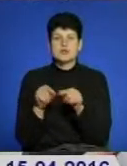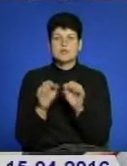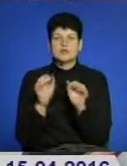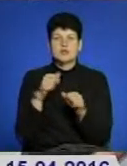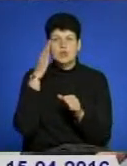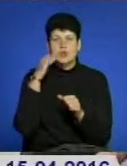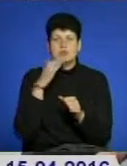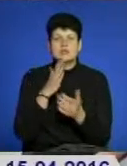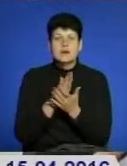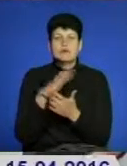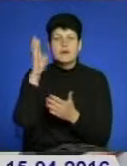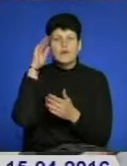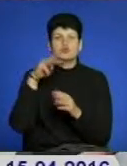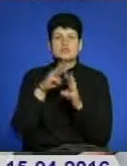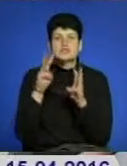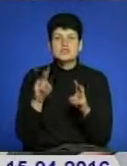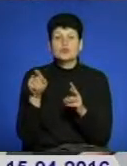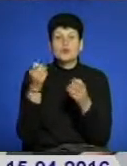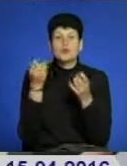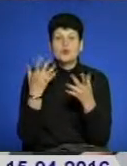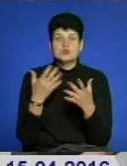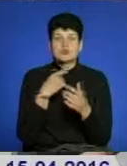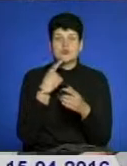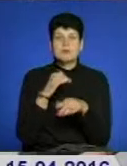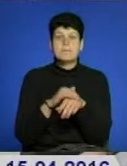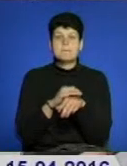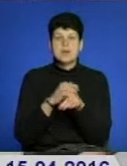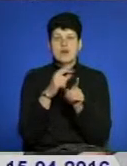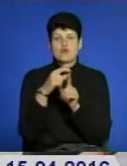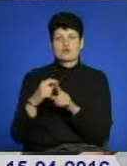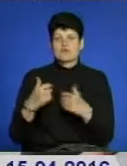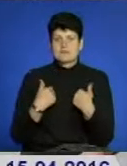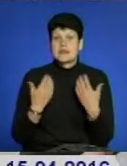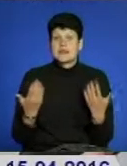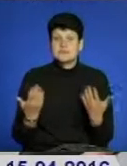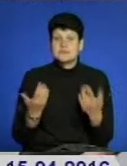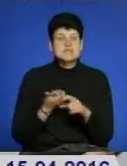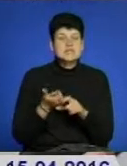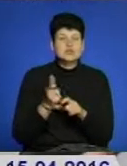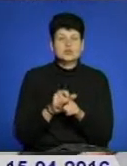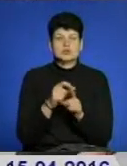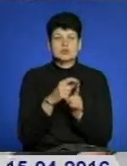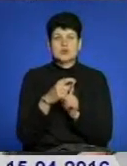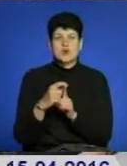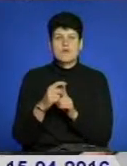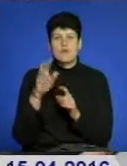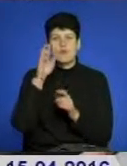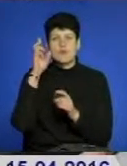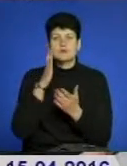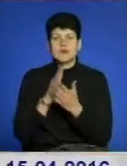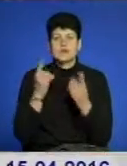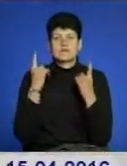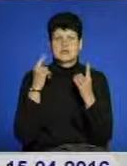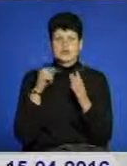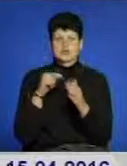отче, маєте воду свячену, а той просто каже, отче, поблагословіть. Не розумієте, то дуже, слово Боже, дуже на фронті має велику